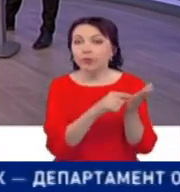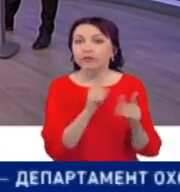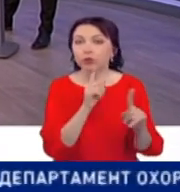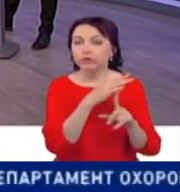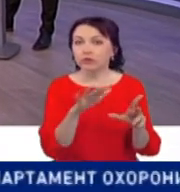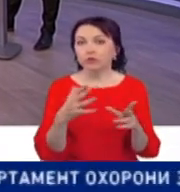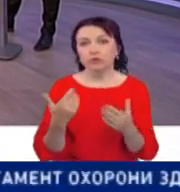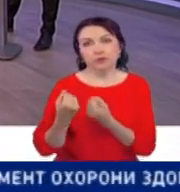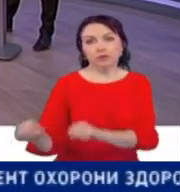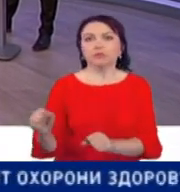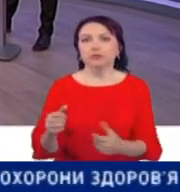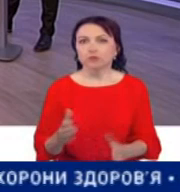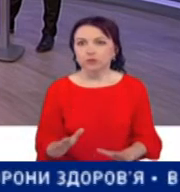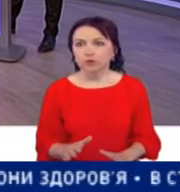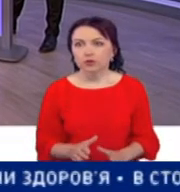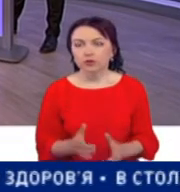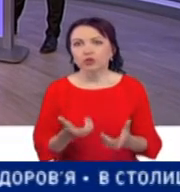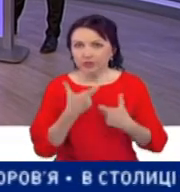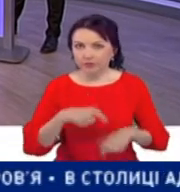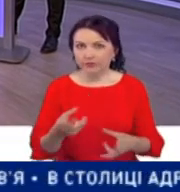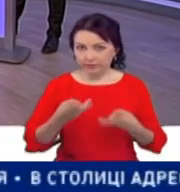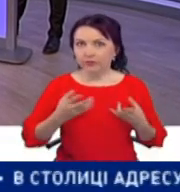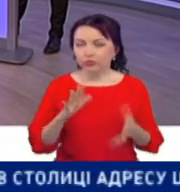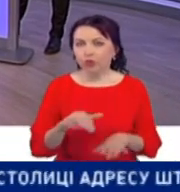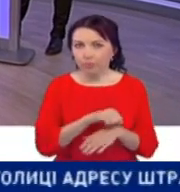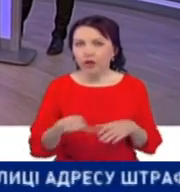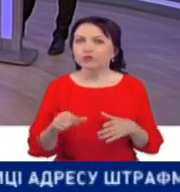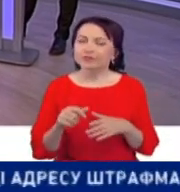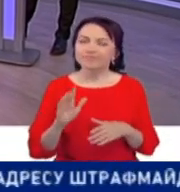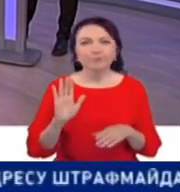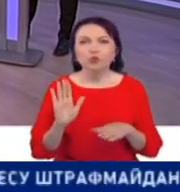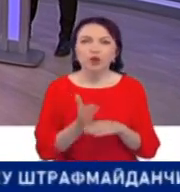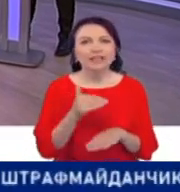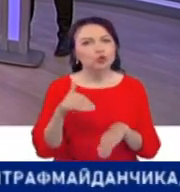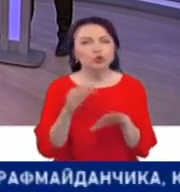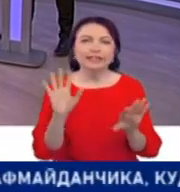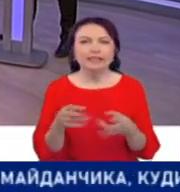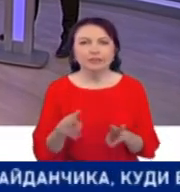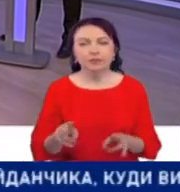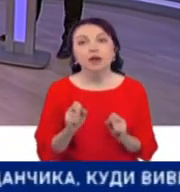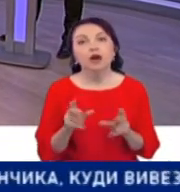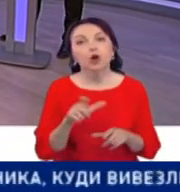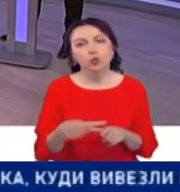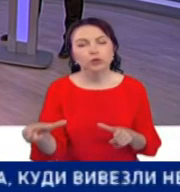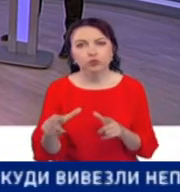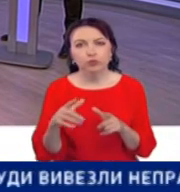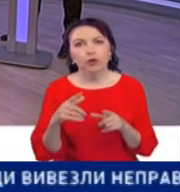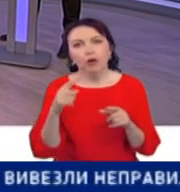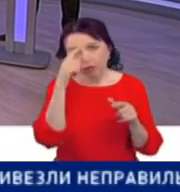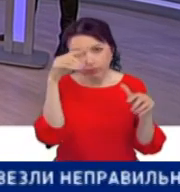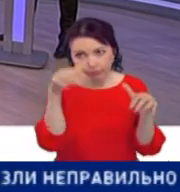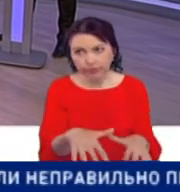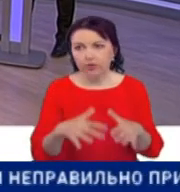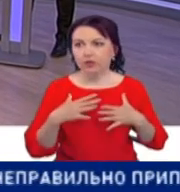це ж круто, це ж комфортно, що ж я буду себе вже так обмежувати? От як людям не повестися, вибачте за непарламентський сленг?